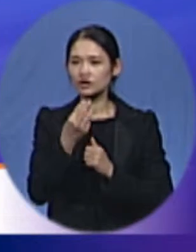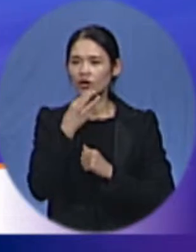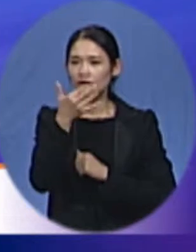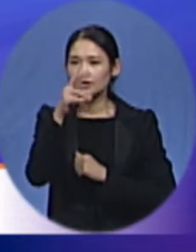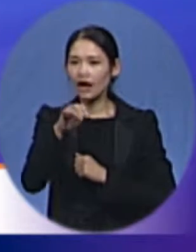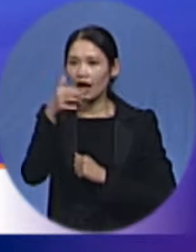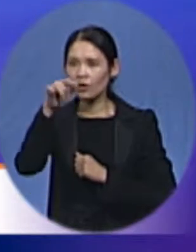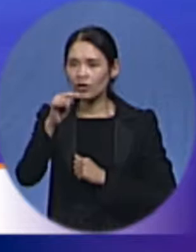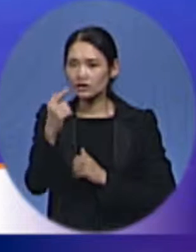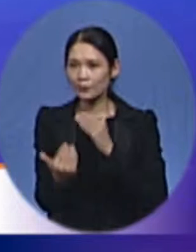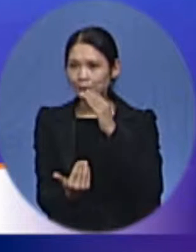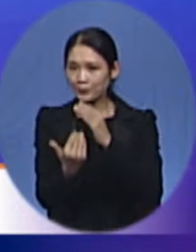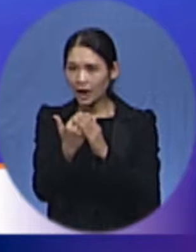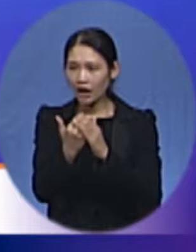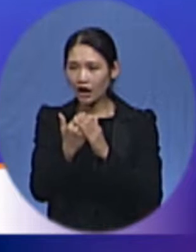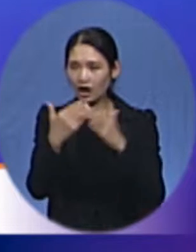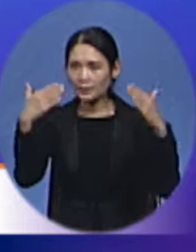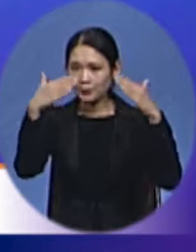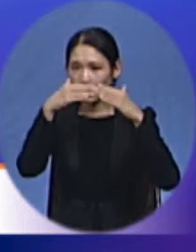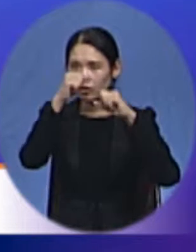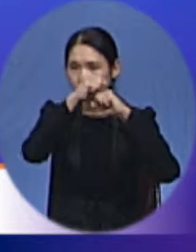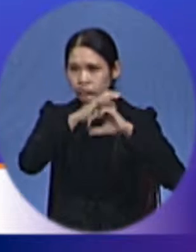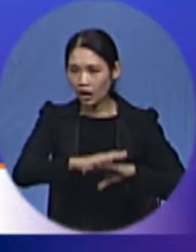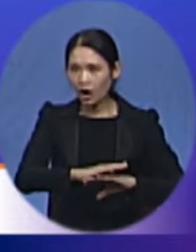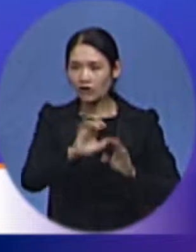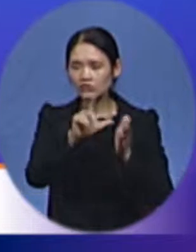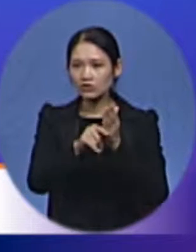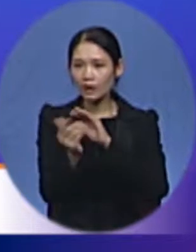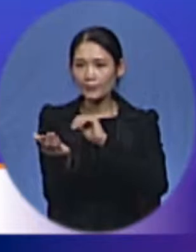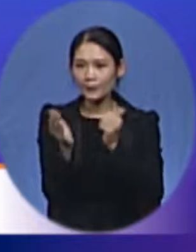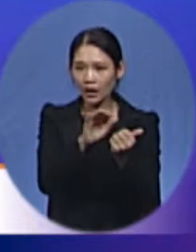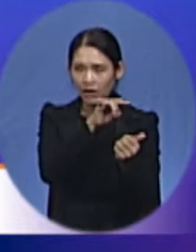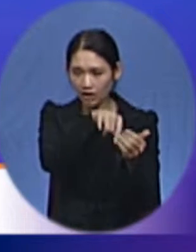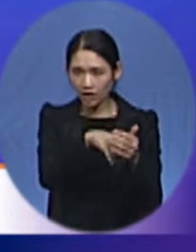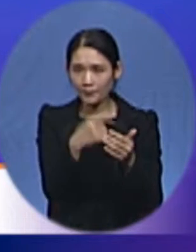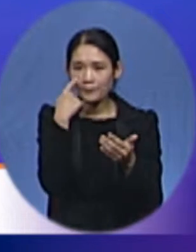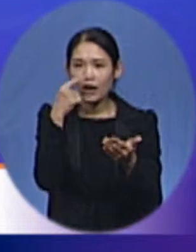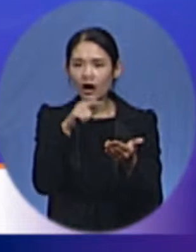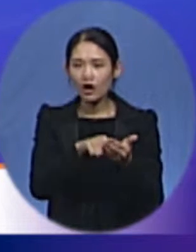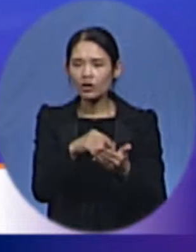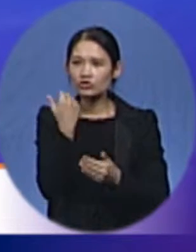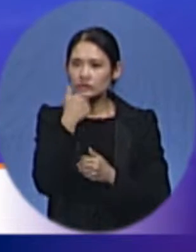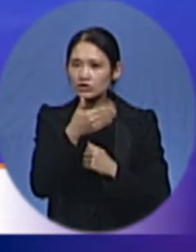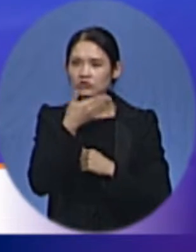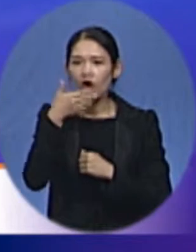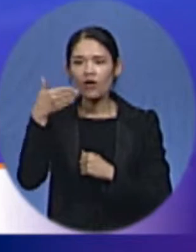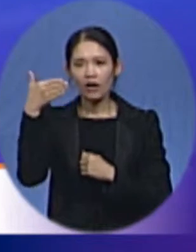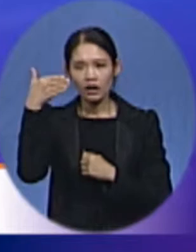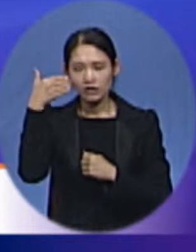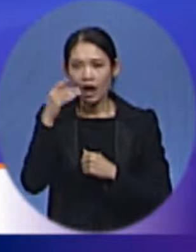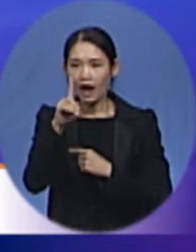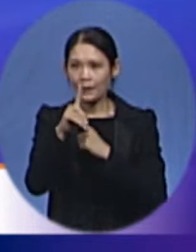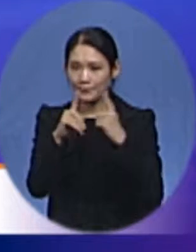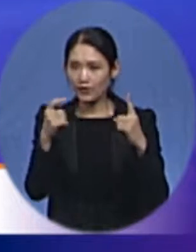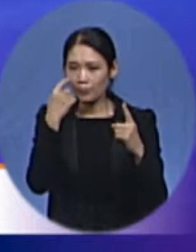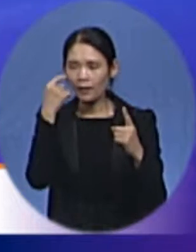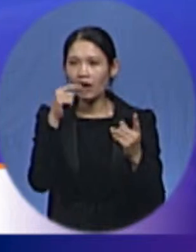낙원동에서 발생한 건물 붕괴 사고 당시 매몰된 사상자 한 명이 청각 장애인이었던 것으로 드러난